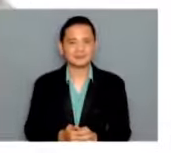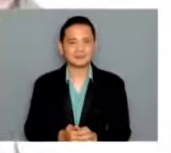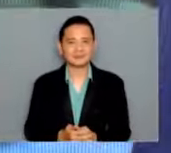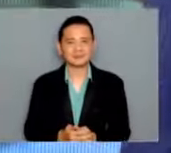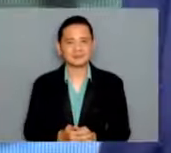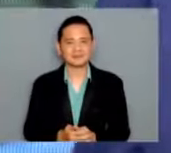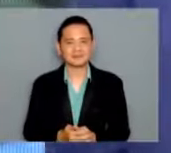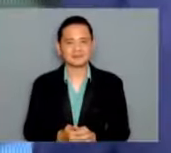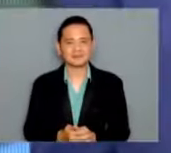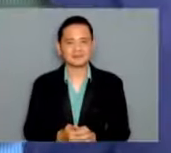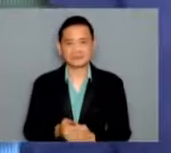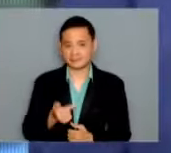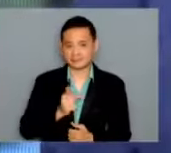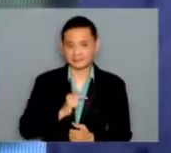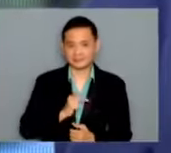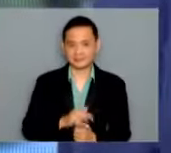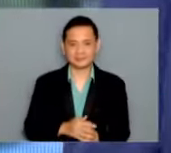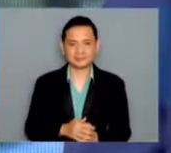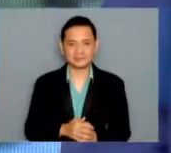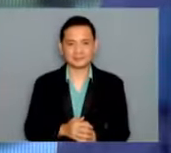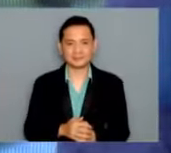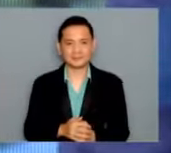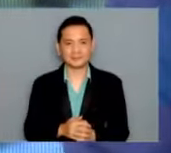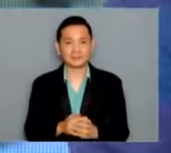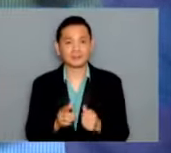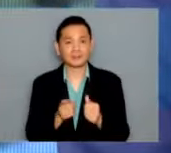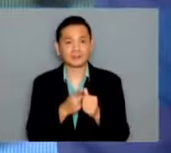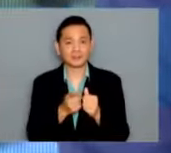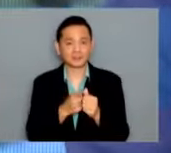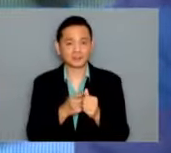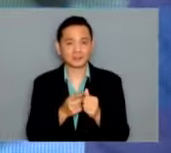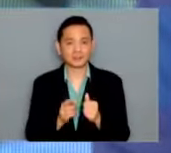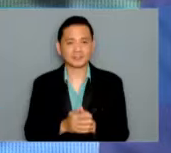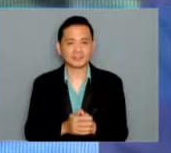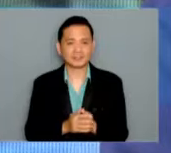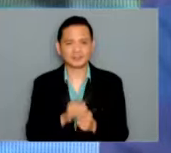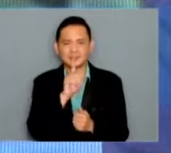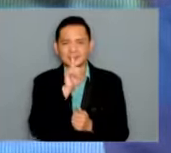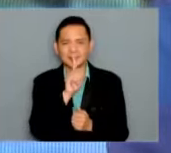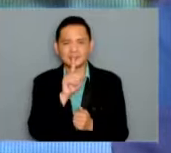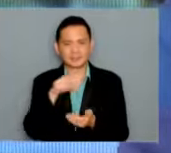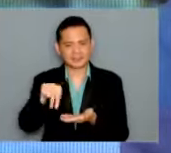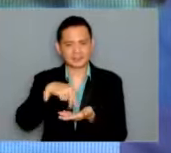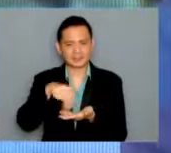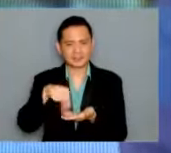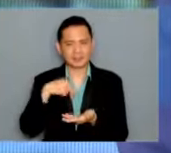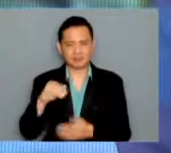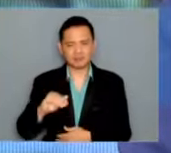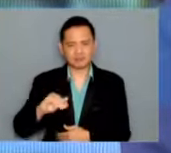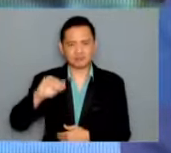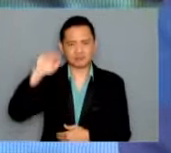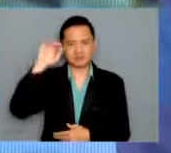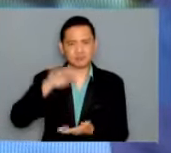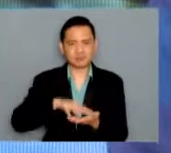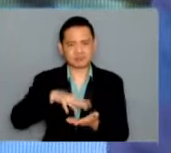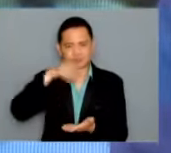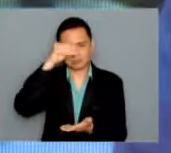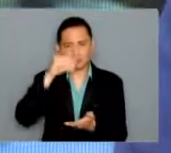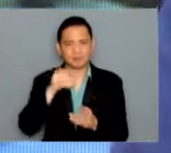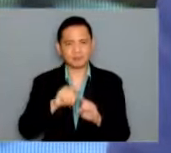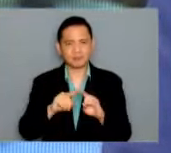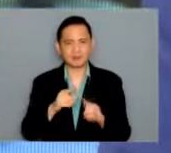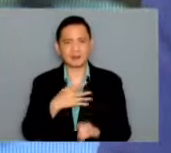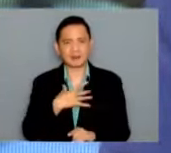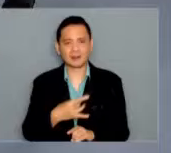Yeah. Nung kapanahunan ko naman, gusto ko naman yung mga Latin dances, pero particularly Maria Clara. Yung mas Maria Clara.